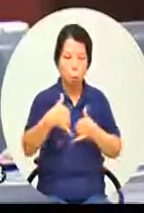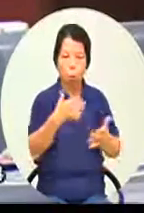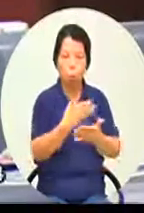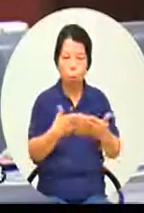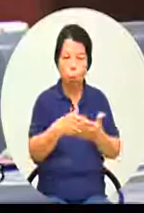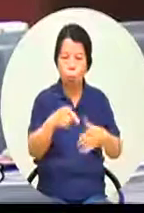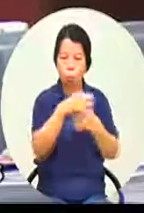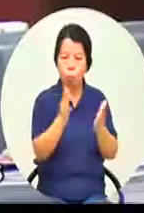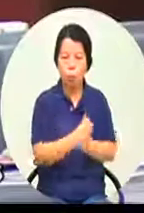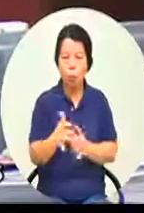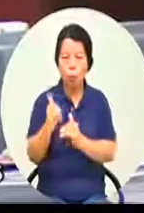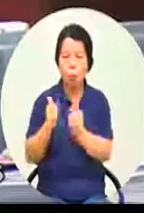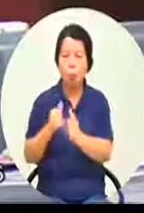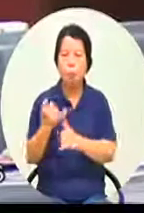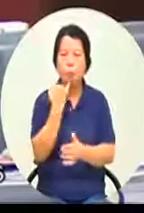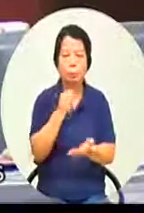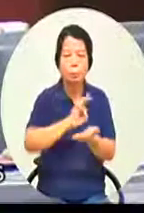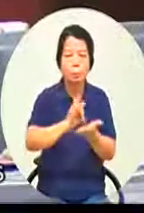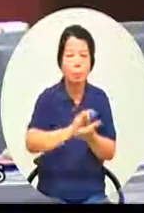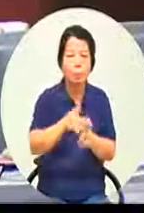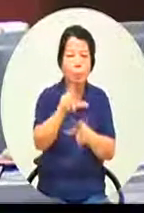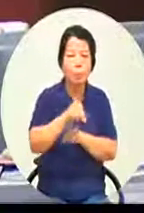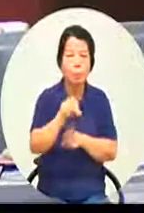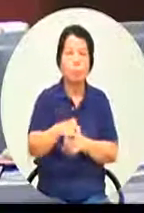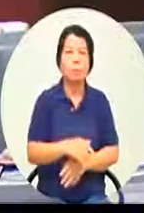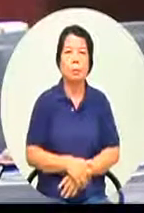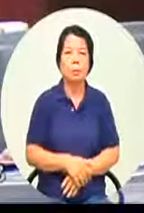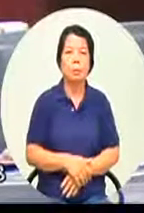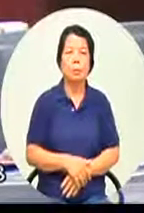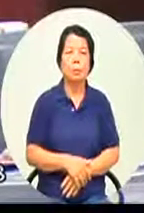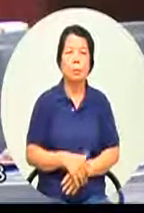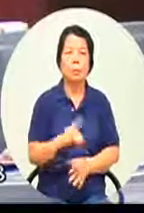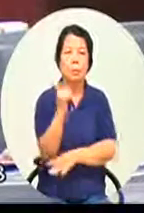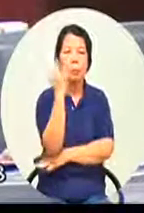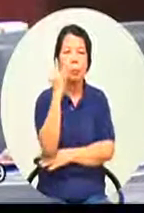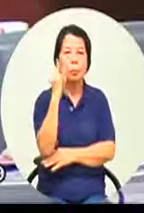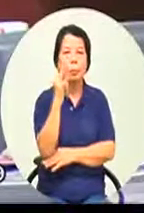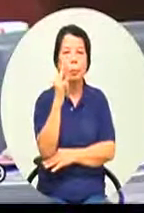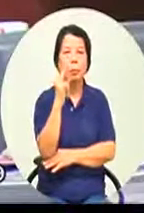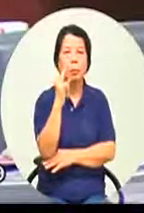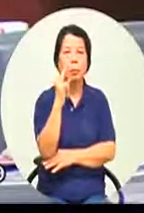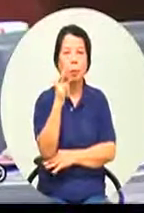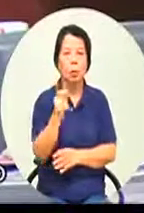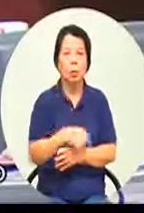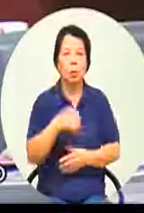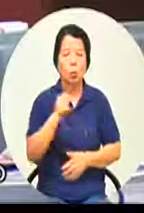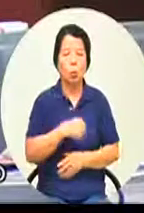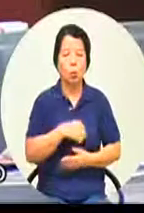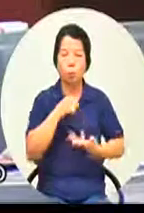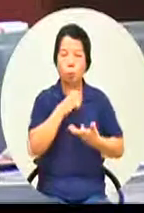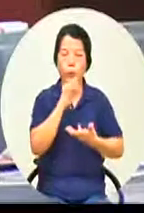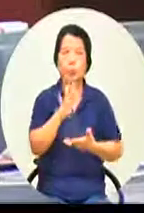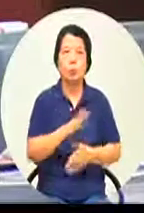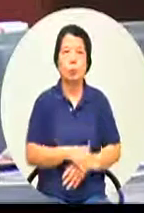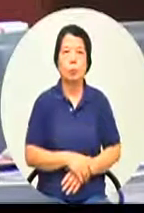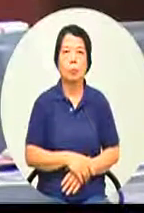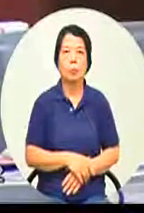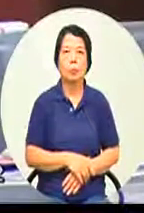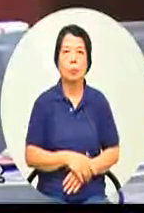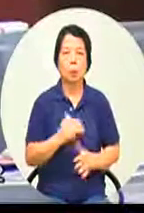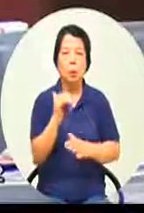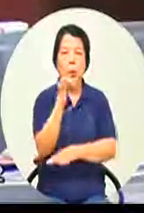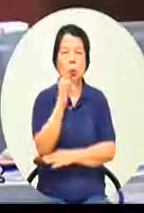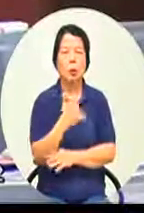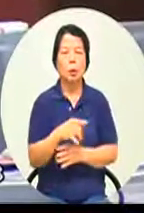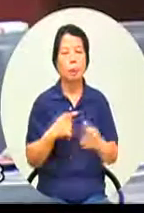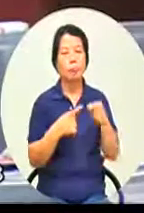我们的居民可以好好使用了。那至于候车亭的部分哈，其实我是相当的有意见的。那我建议候车亭这次